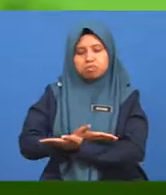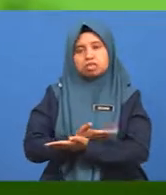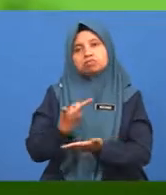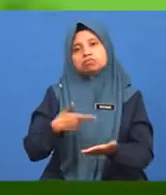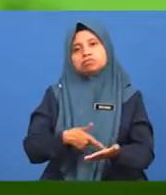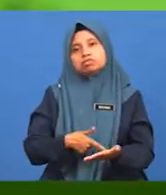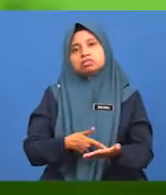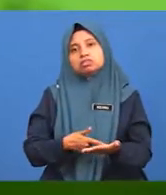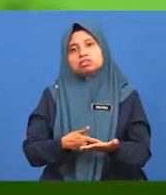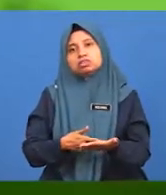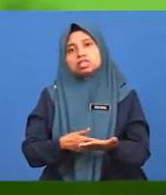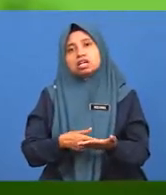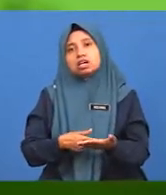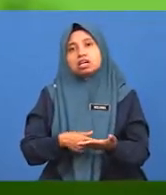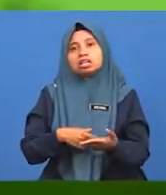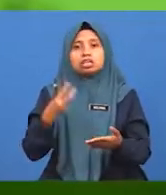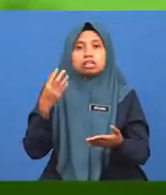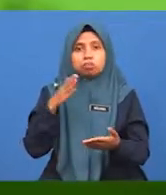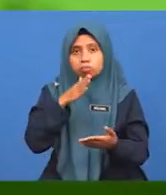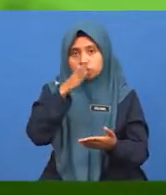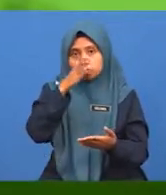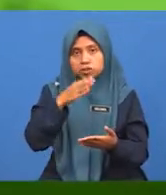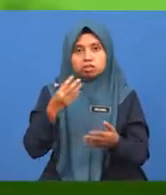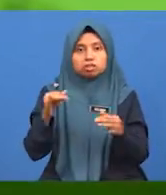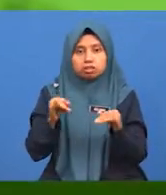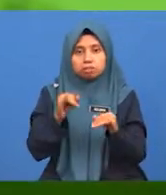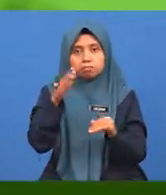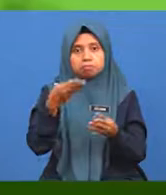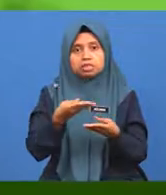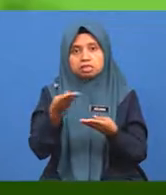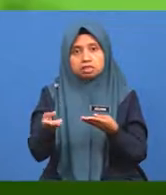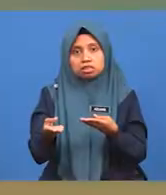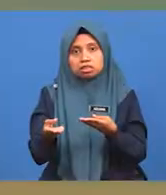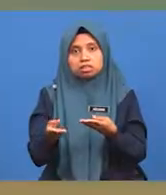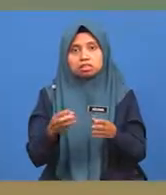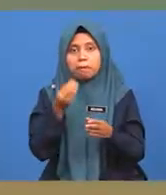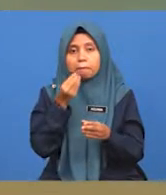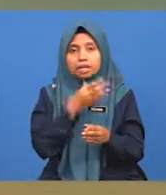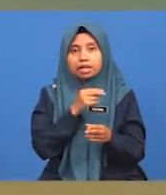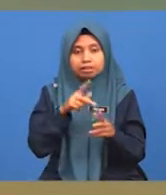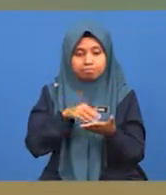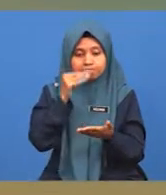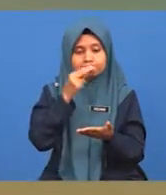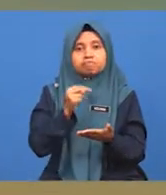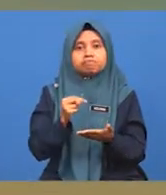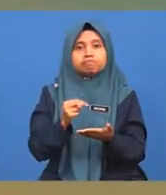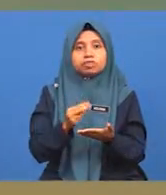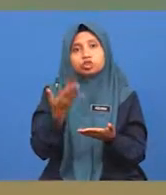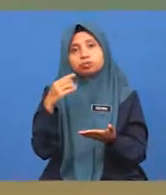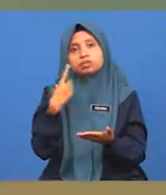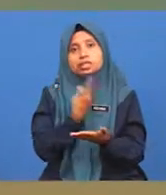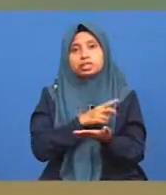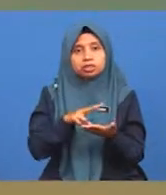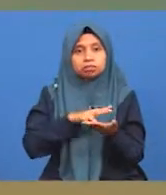Mereka jugalah yang memberi kita makanan dan pelajaran. Baiklah, mari kita